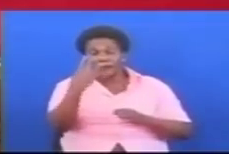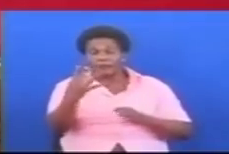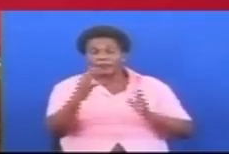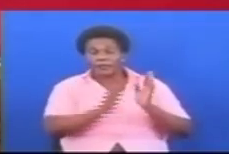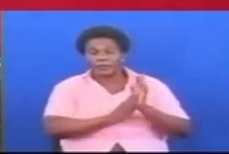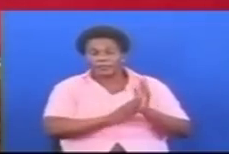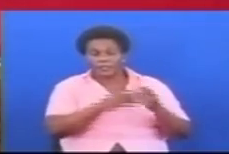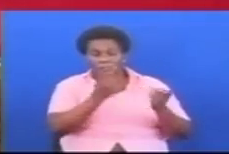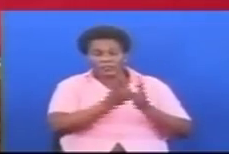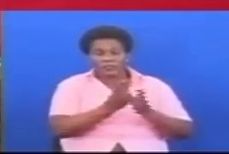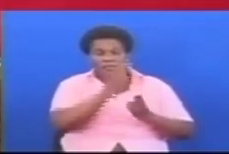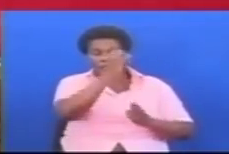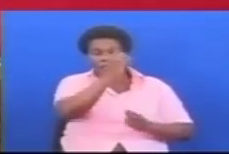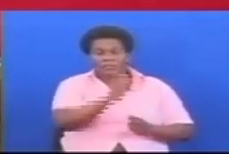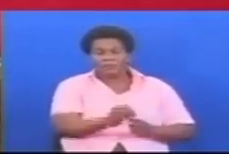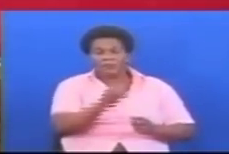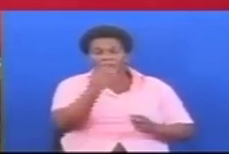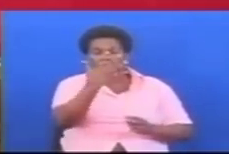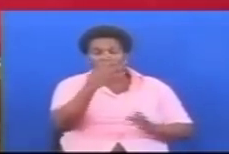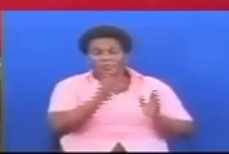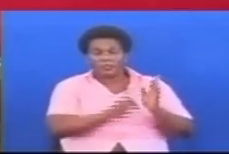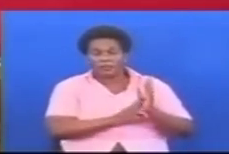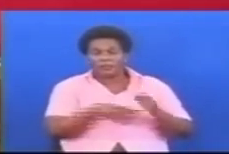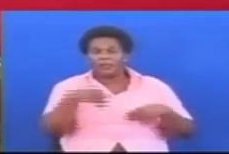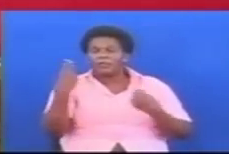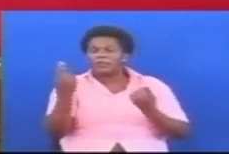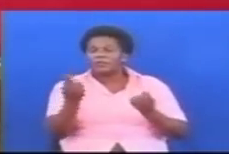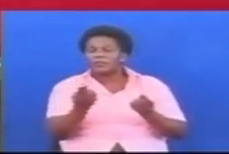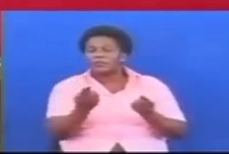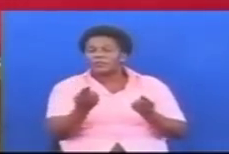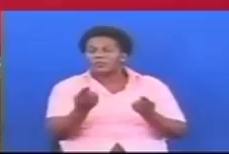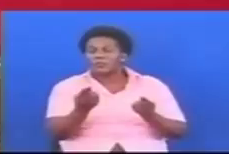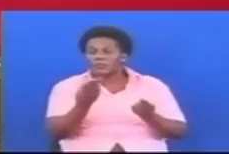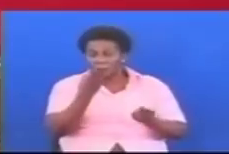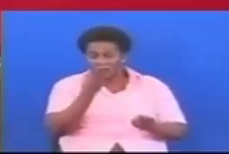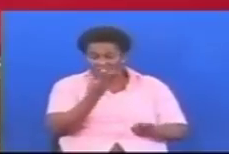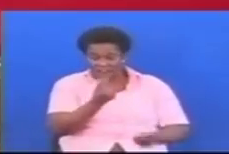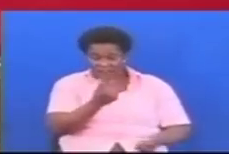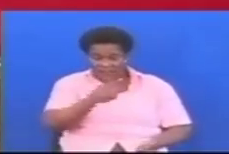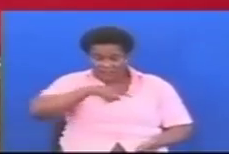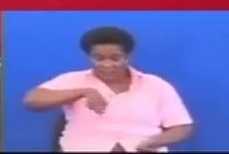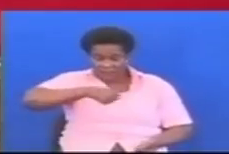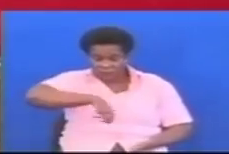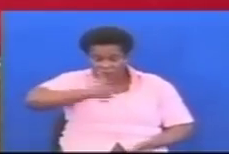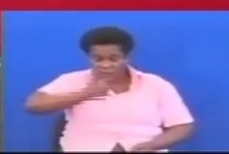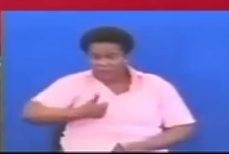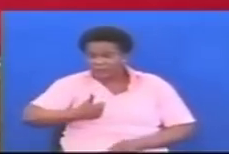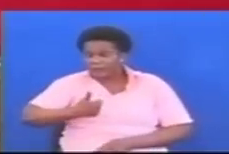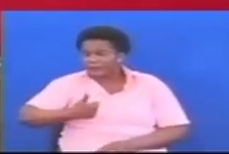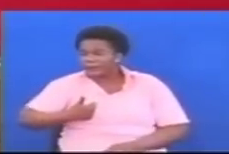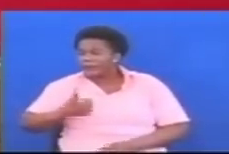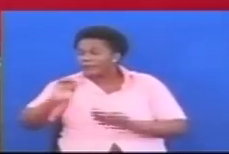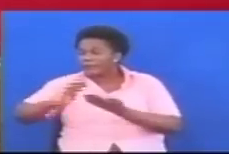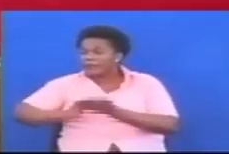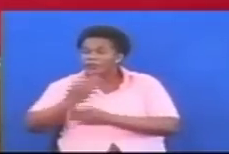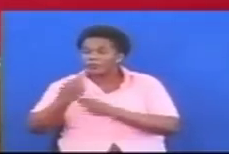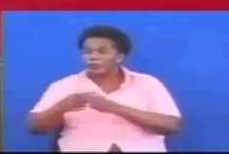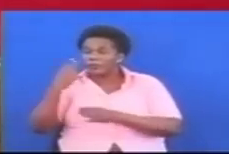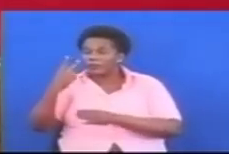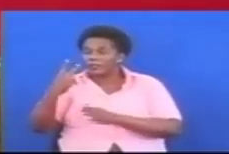449 sawa na 57% ni fedha za ndani, na shilingi bilioni